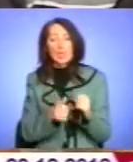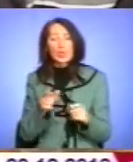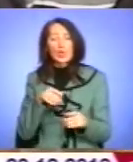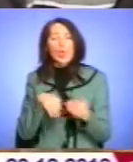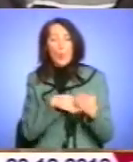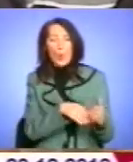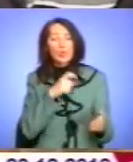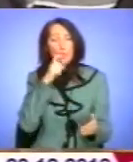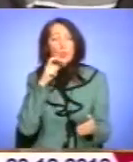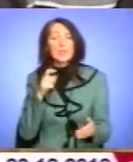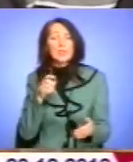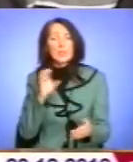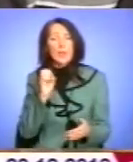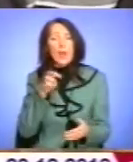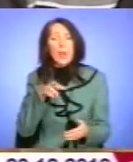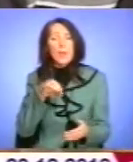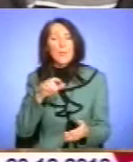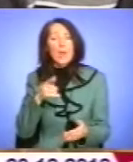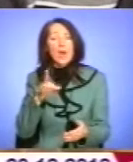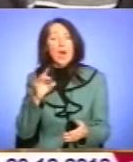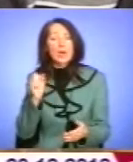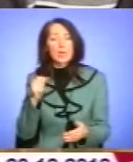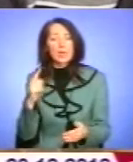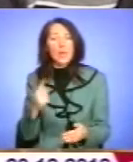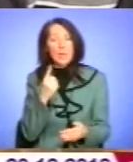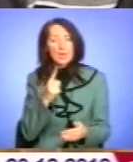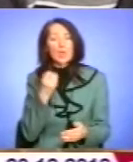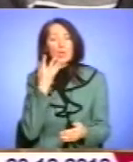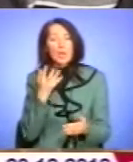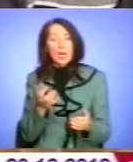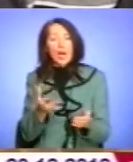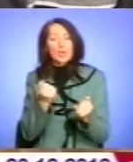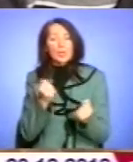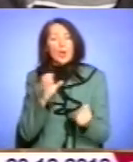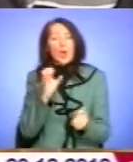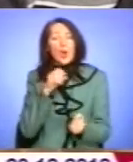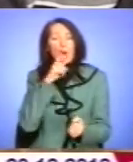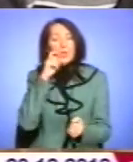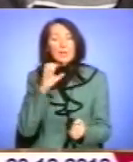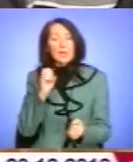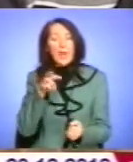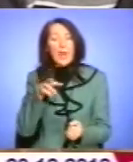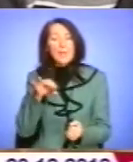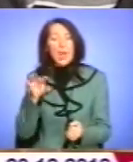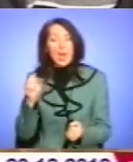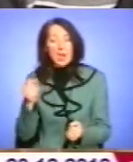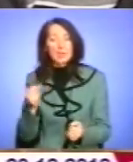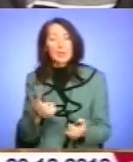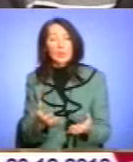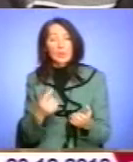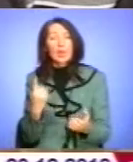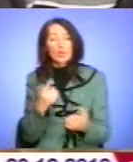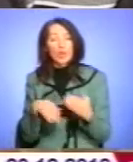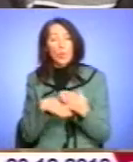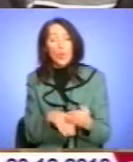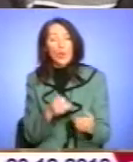Перший прихисток, коли отримує український мігрант, це якраз коли потрапляє до української діаспори. Ну,